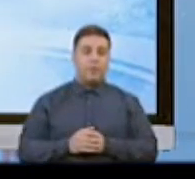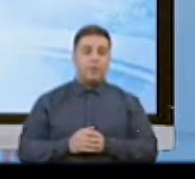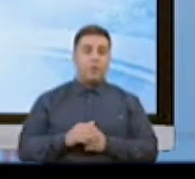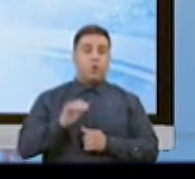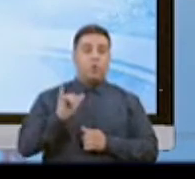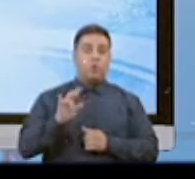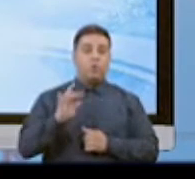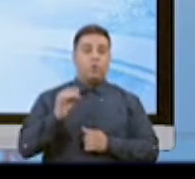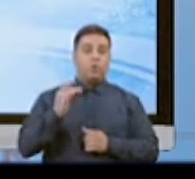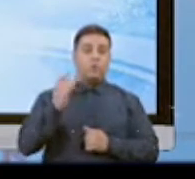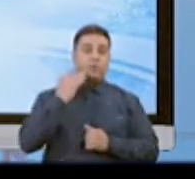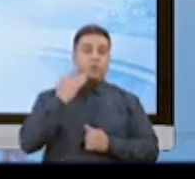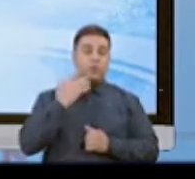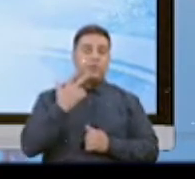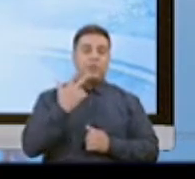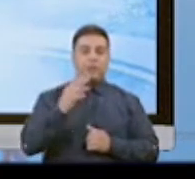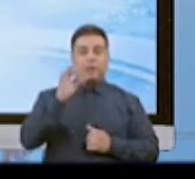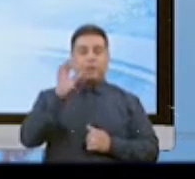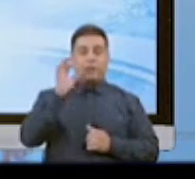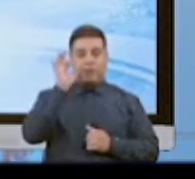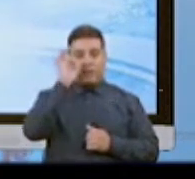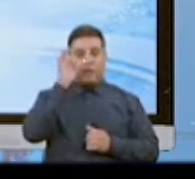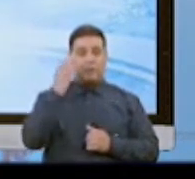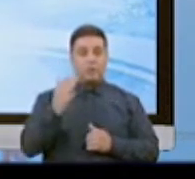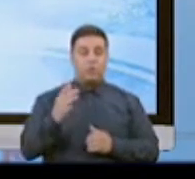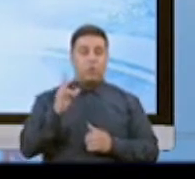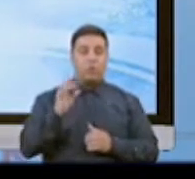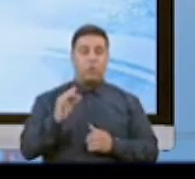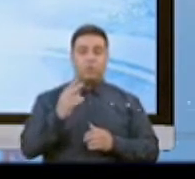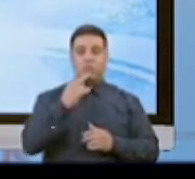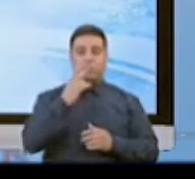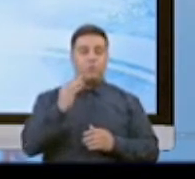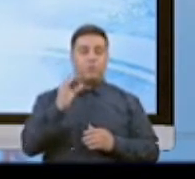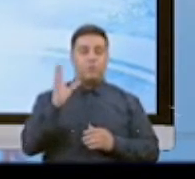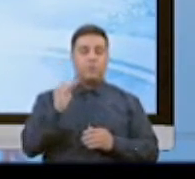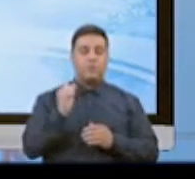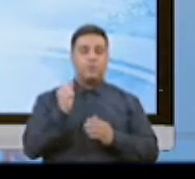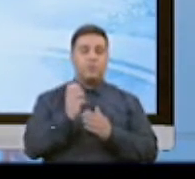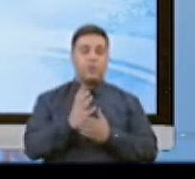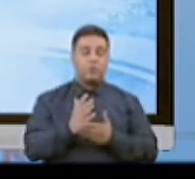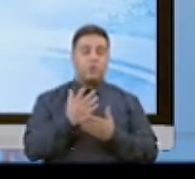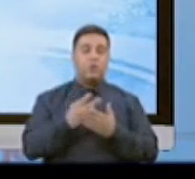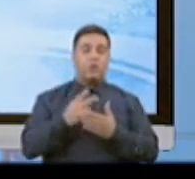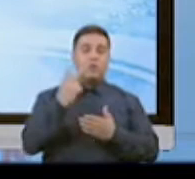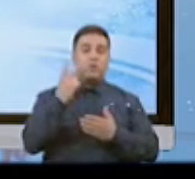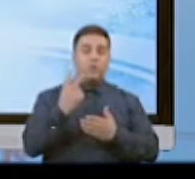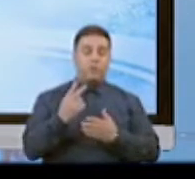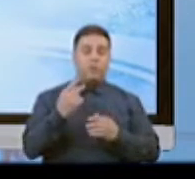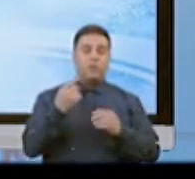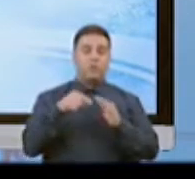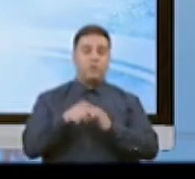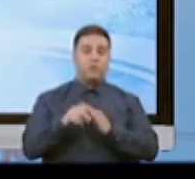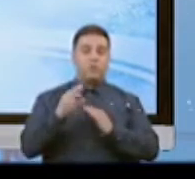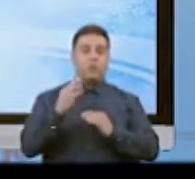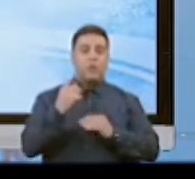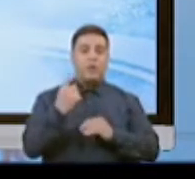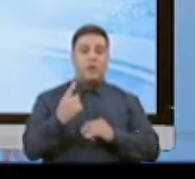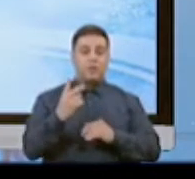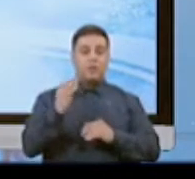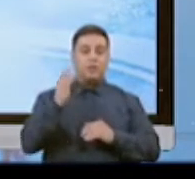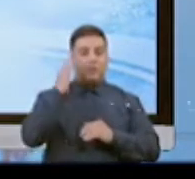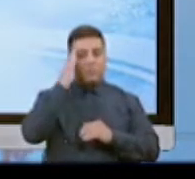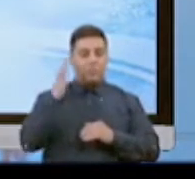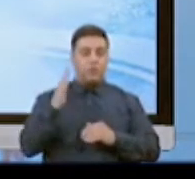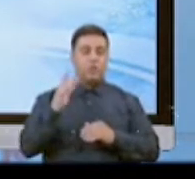У него всегда три глаза. Он не смотрит всеми сразу. Два любых глазка прищурит, а один не